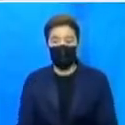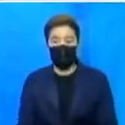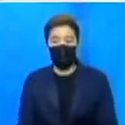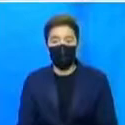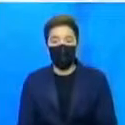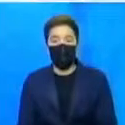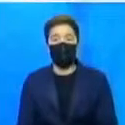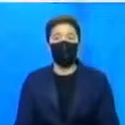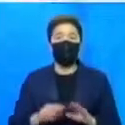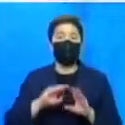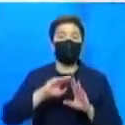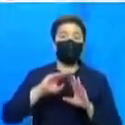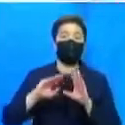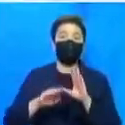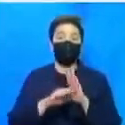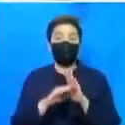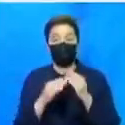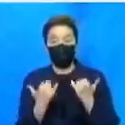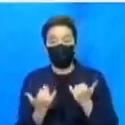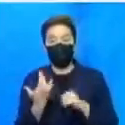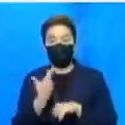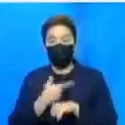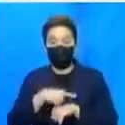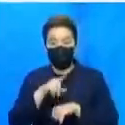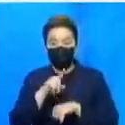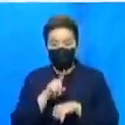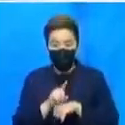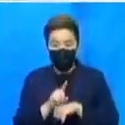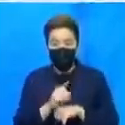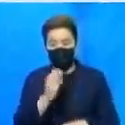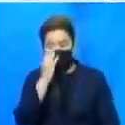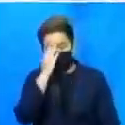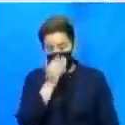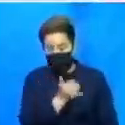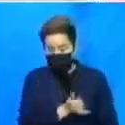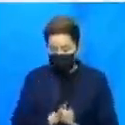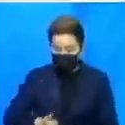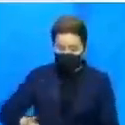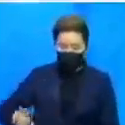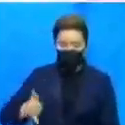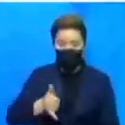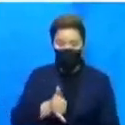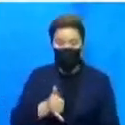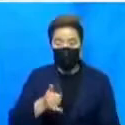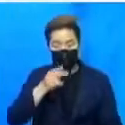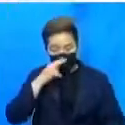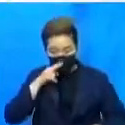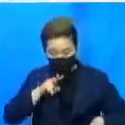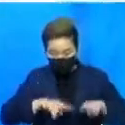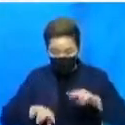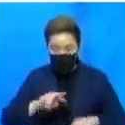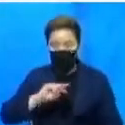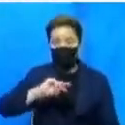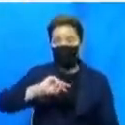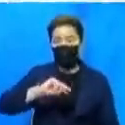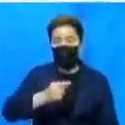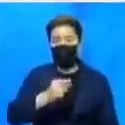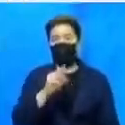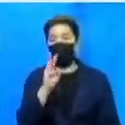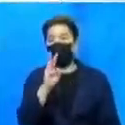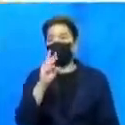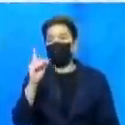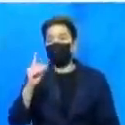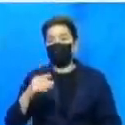ลำดับต่อไปขอเชิญท่านประธานกรรมการด้านหน้าเวทีเพื่อทำการตรวจสอบลูกบอลแสดงงวดและหมวดอักษ